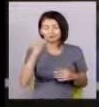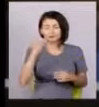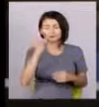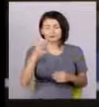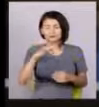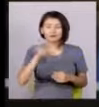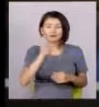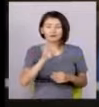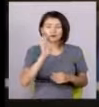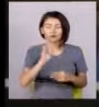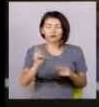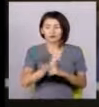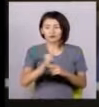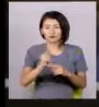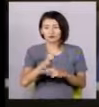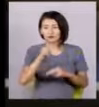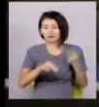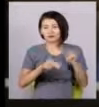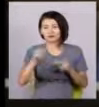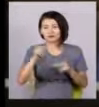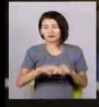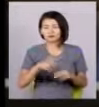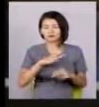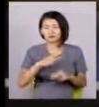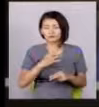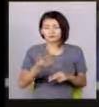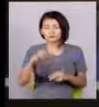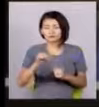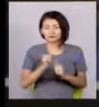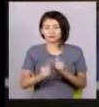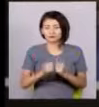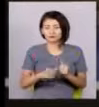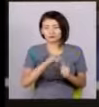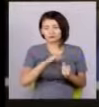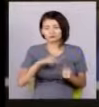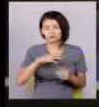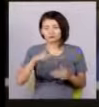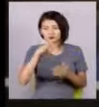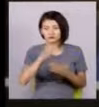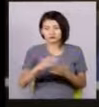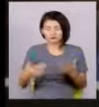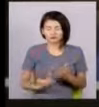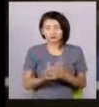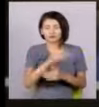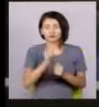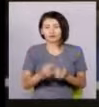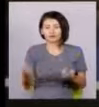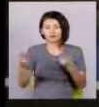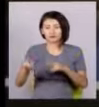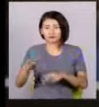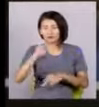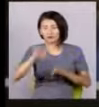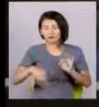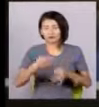водопровод строит. Баянауылда су құбырының құрылысы жүргізіліп жатыр. Онда жерді қазғанда шыққан тастар мен қалдықтар жолдан 3-4 метр